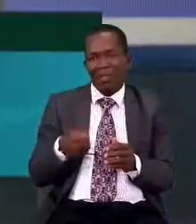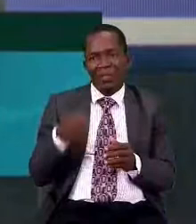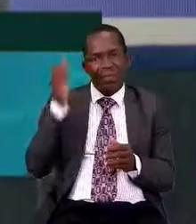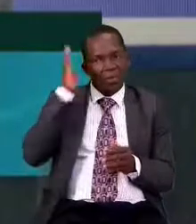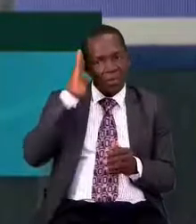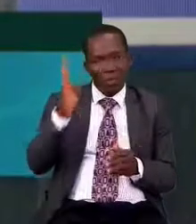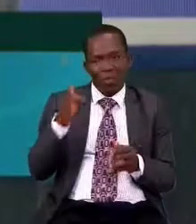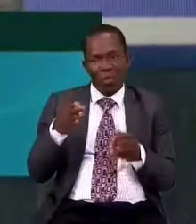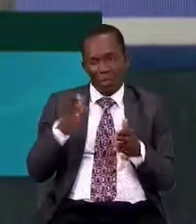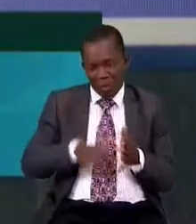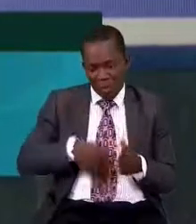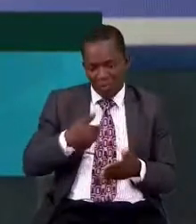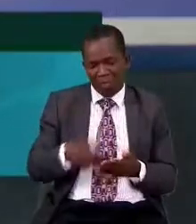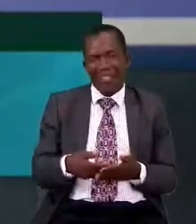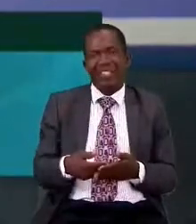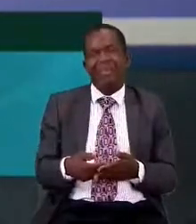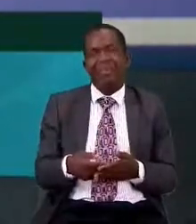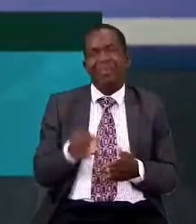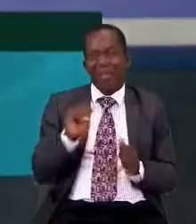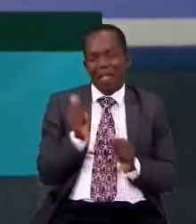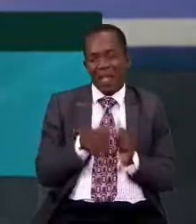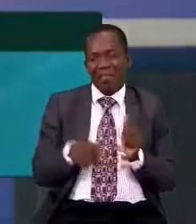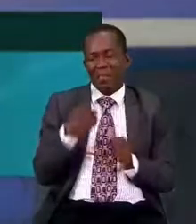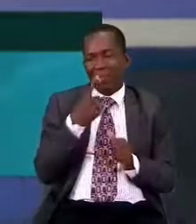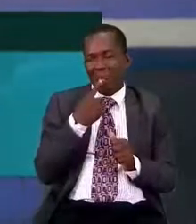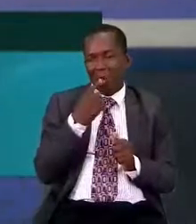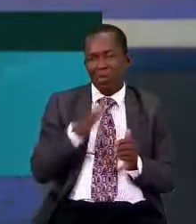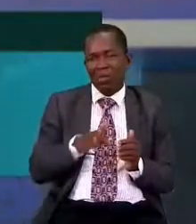par la foi, par acceptation,